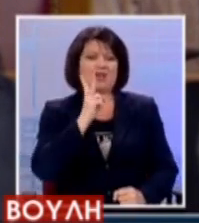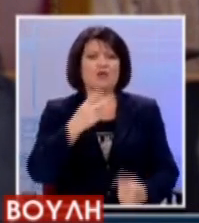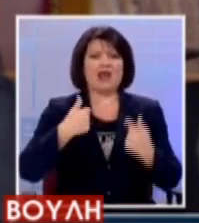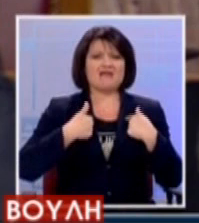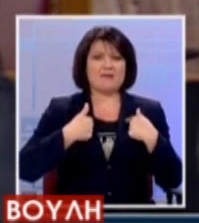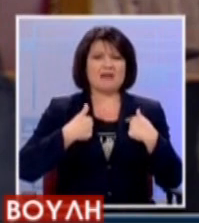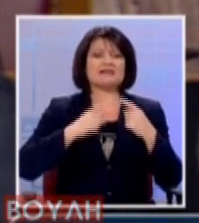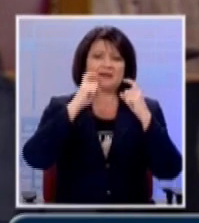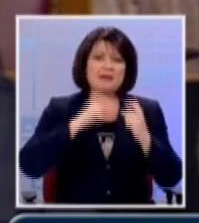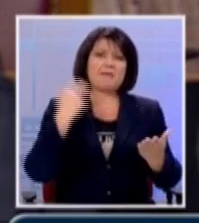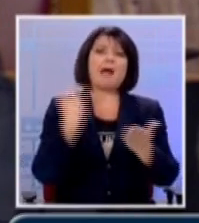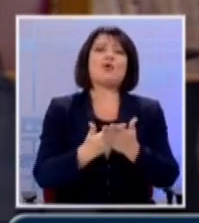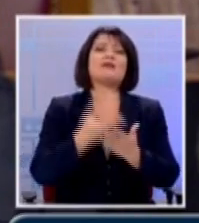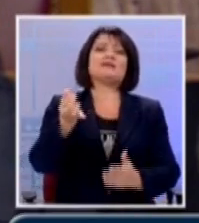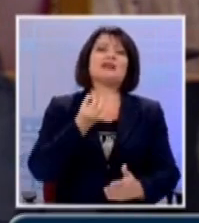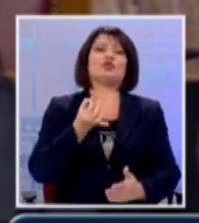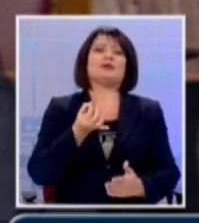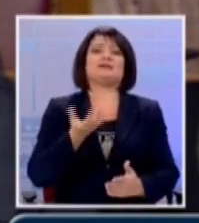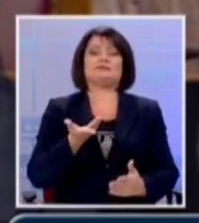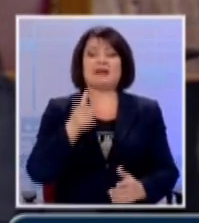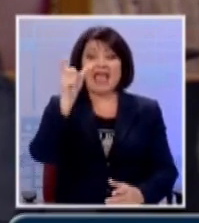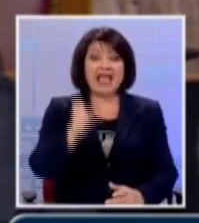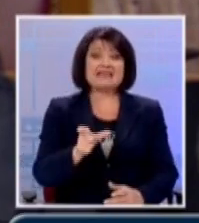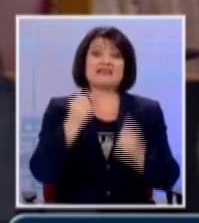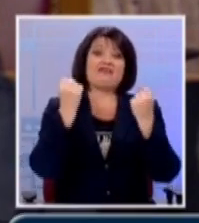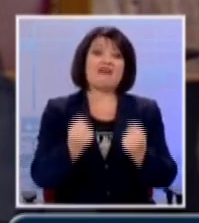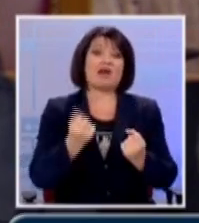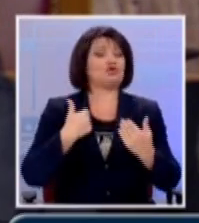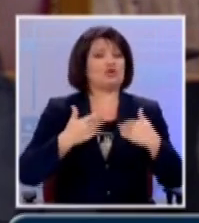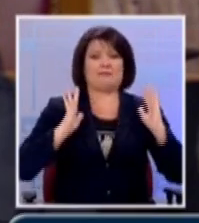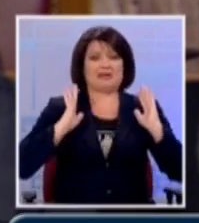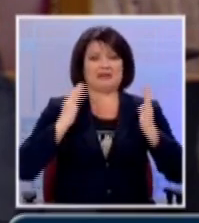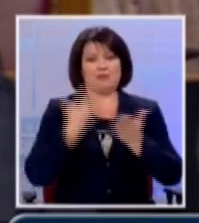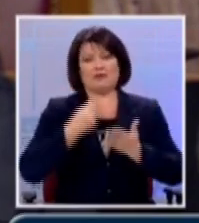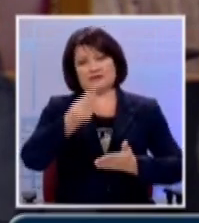μας, και οφείλετε να αποδείξετε ότι δεν είναι. Εσείς έχετε το βάρος απόδειξης,